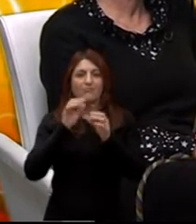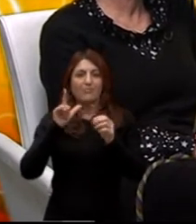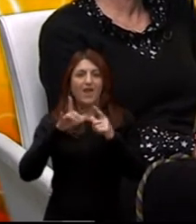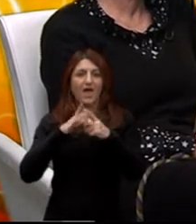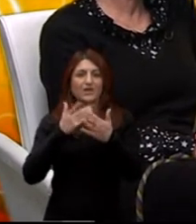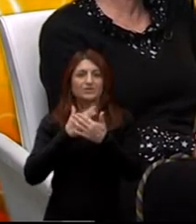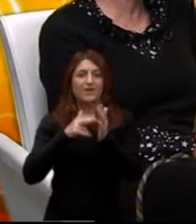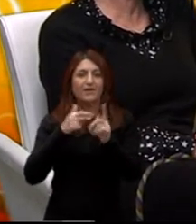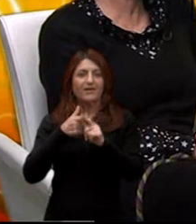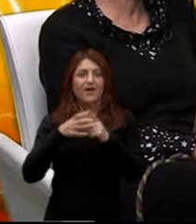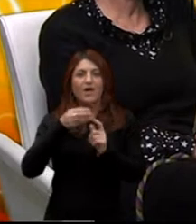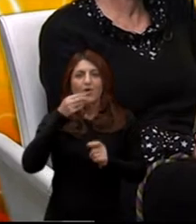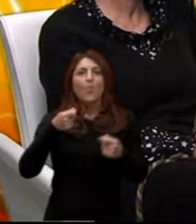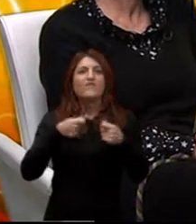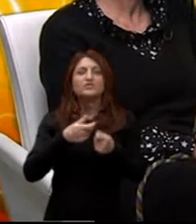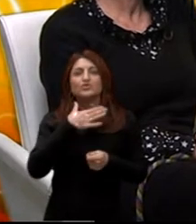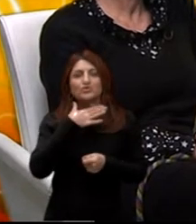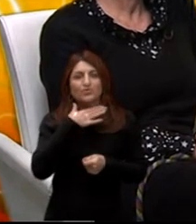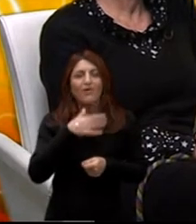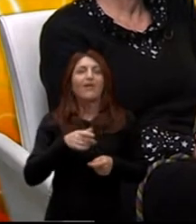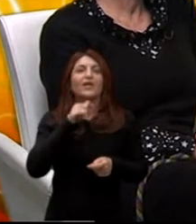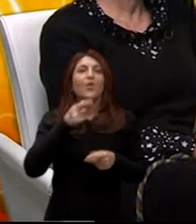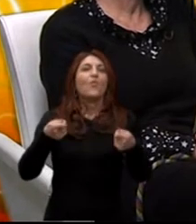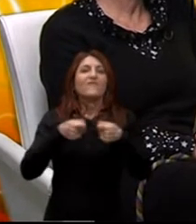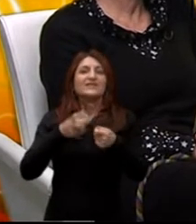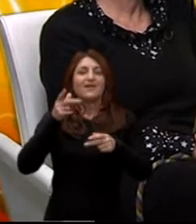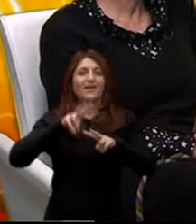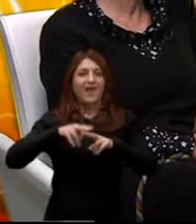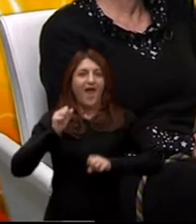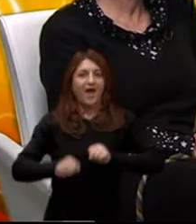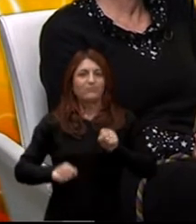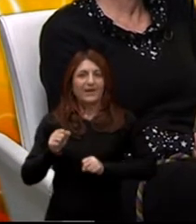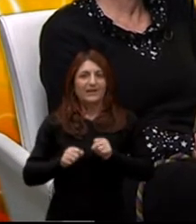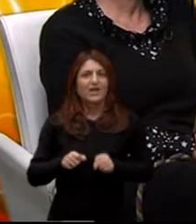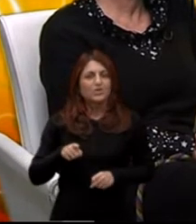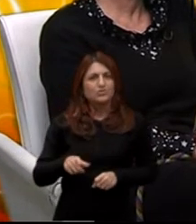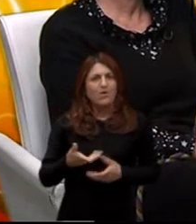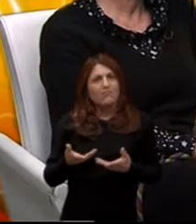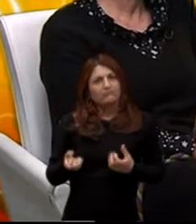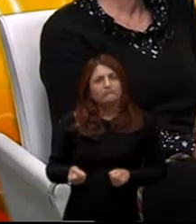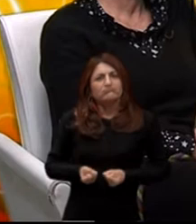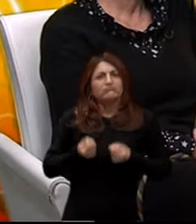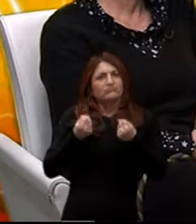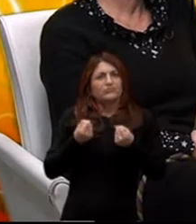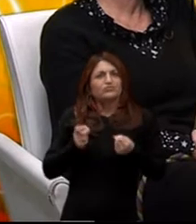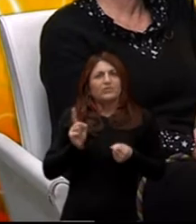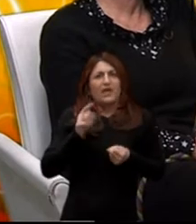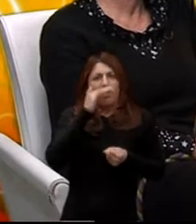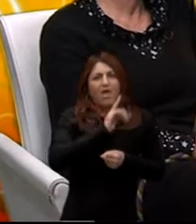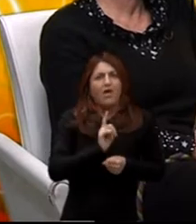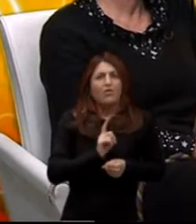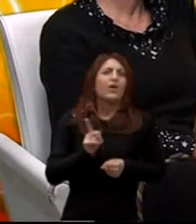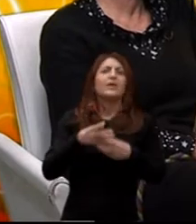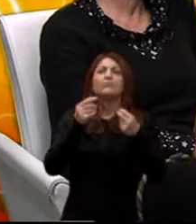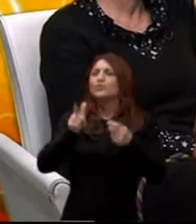školovanju i naravno dovezati se sa rehabilitacijom u toj cijeloj priči koja je jako zahtjevna i tu su drugi niz programa koji